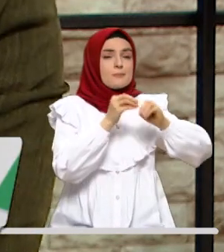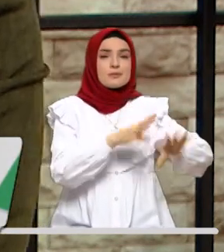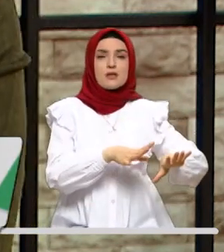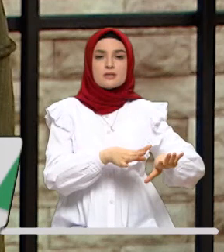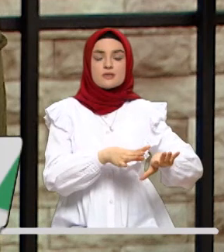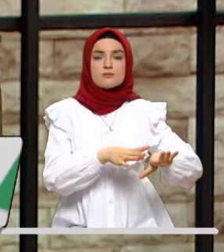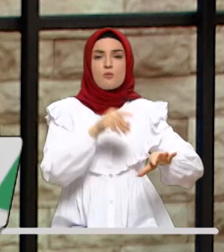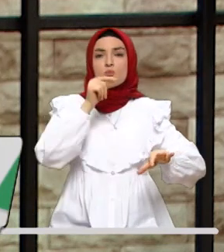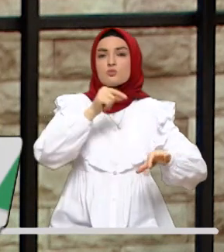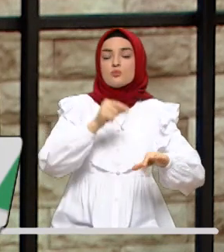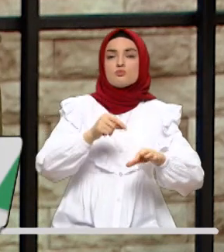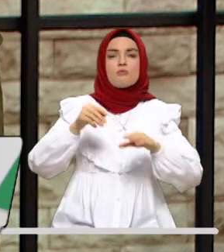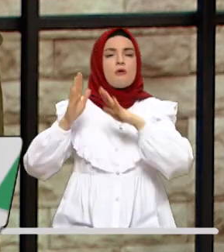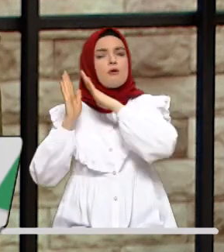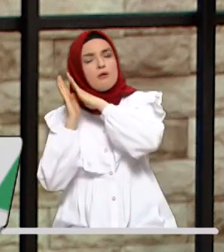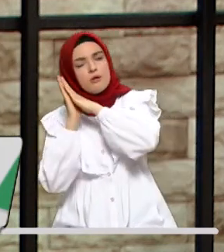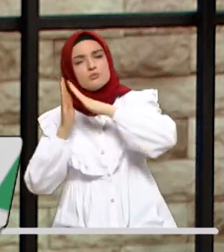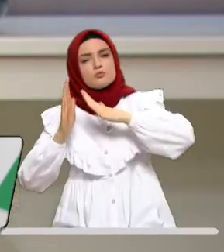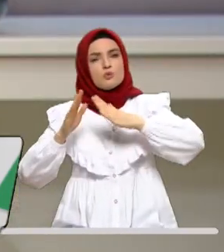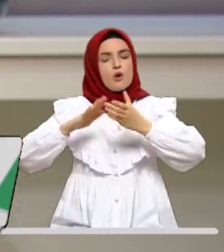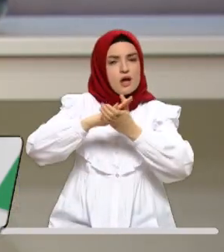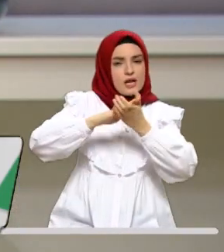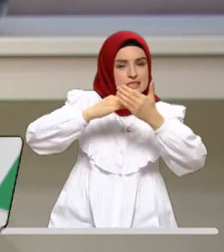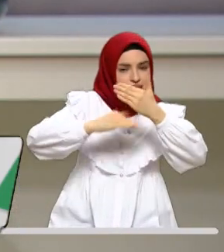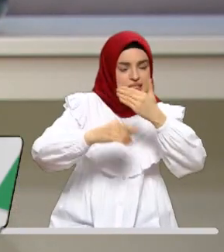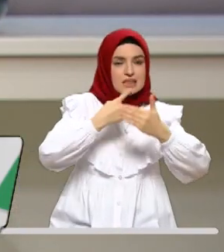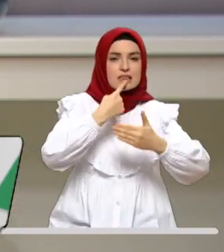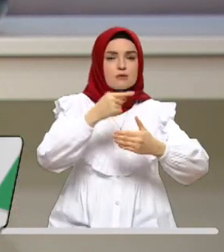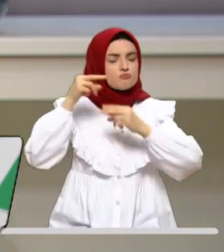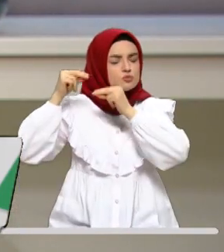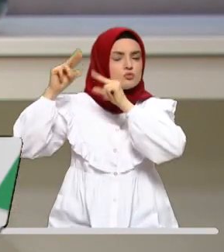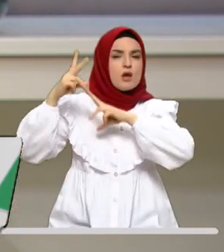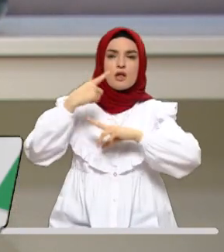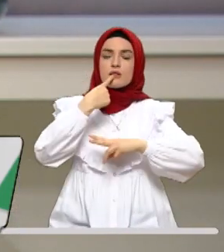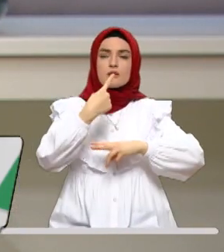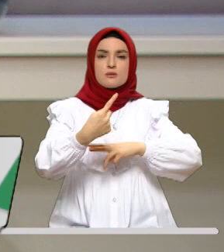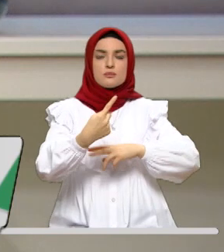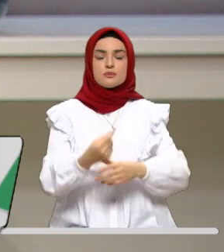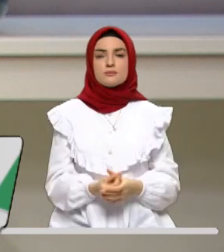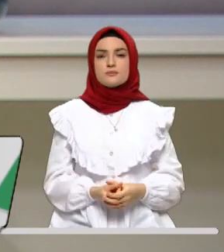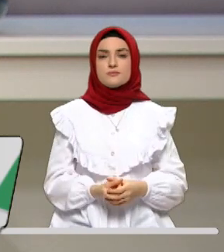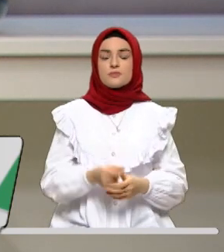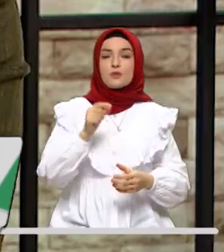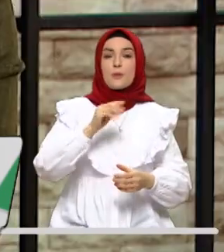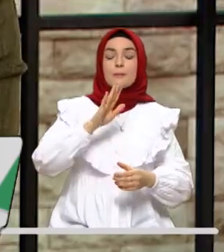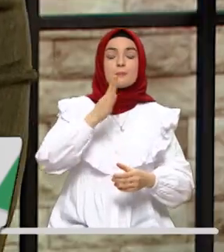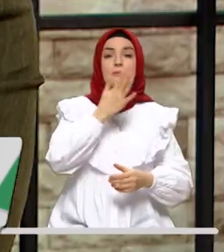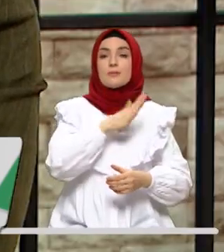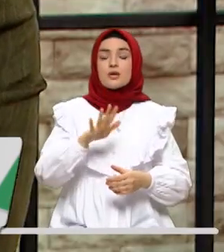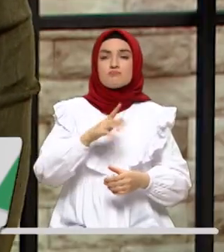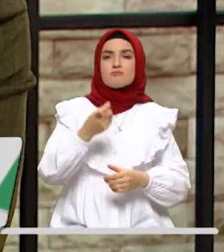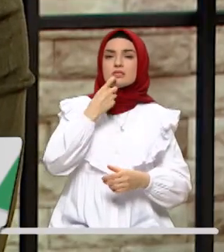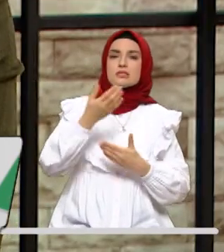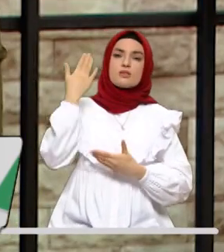da bugün yatıp duruyorsun ayaklarının altında demiş. Uyan demiş. Bilge Kağan'ın 5000 yıl evvel